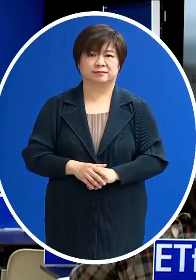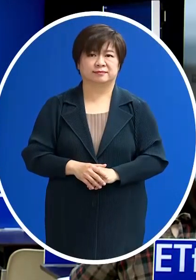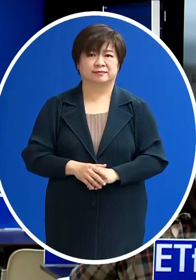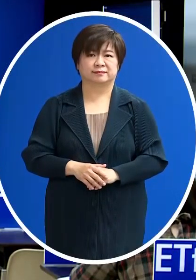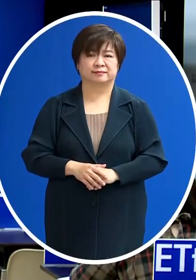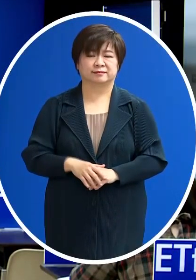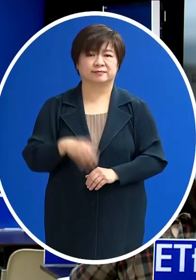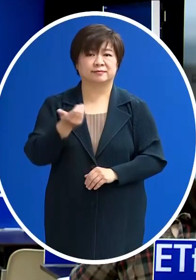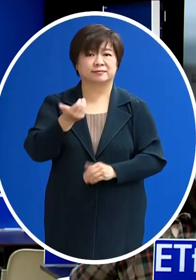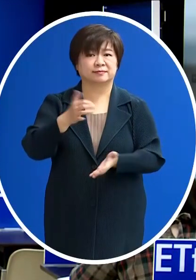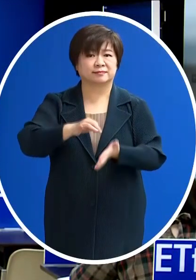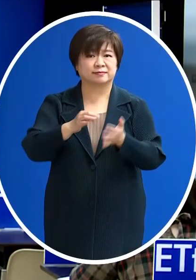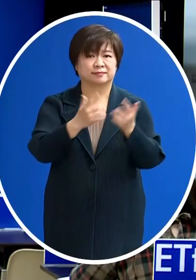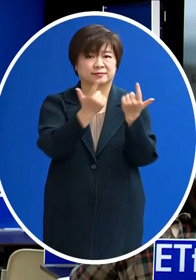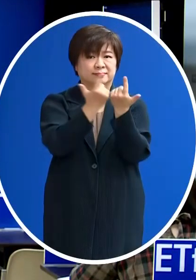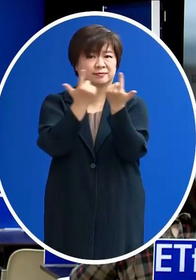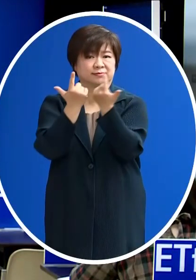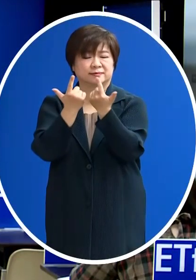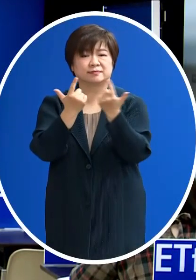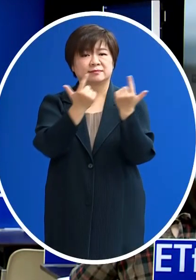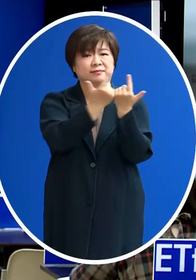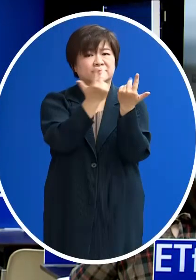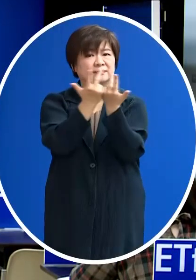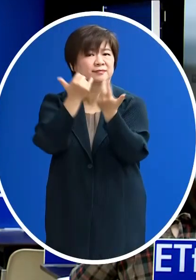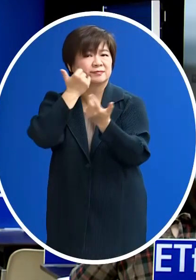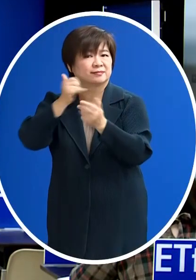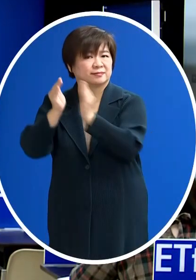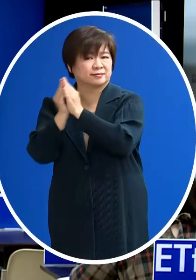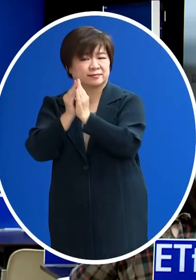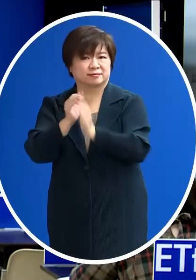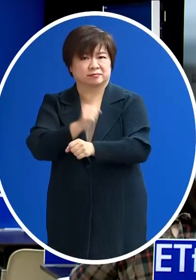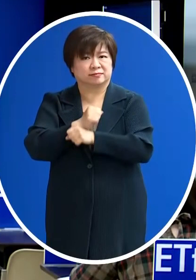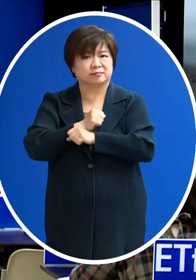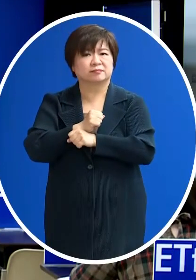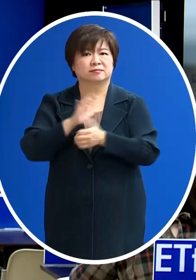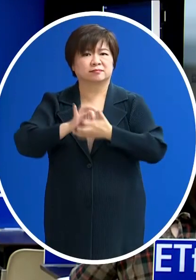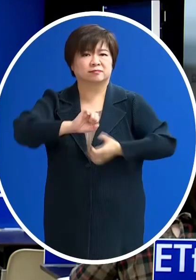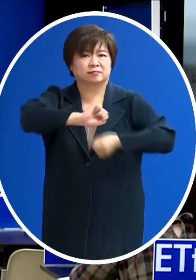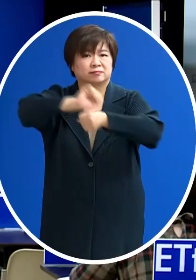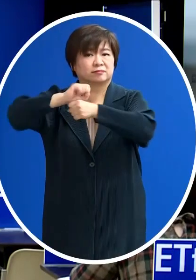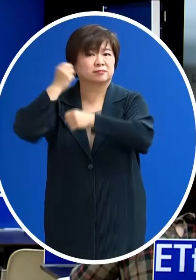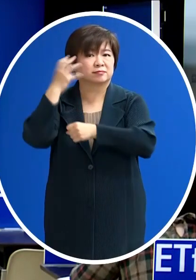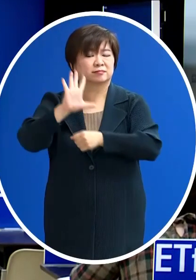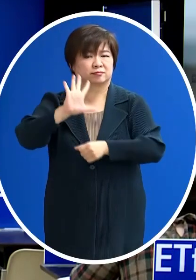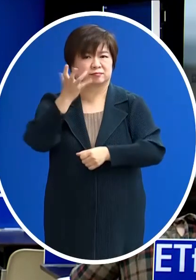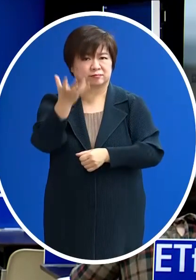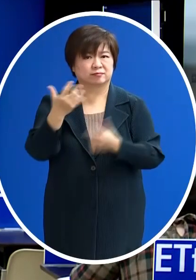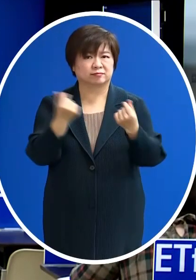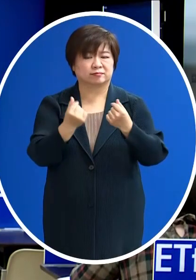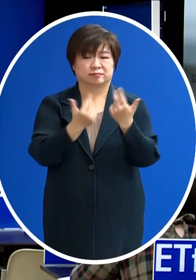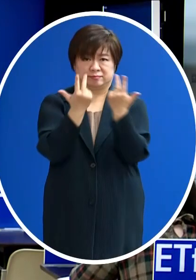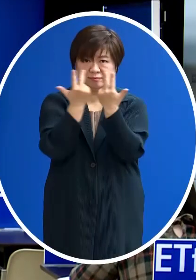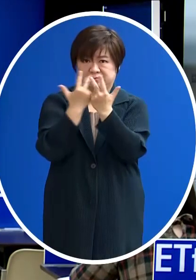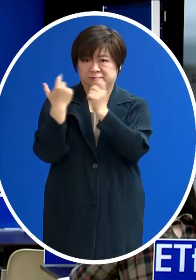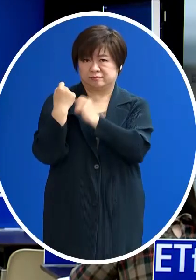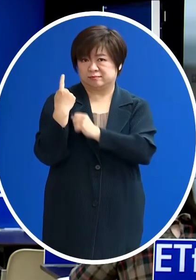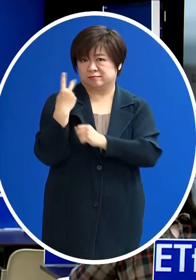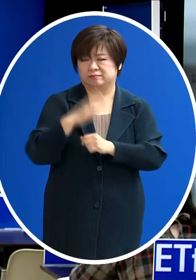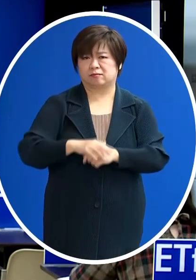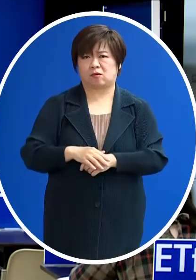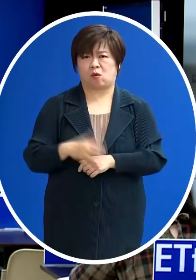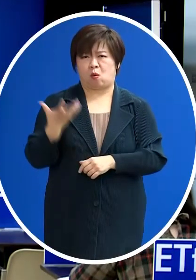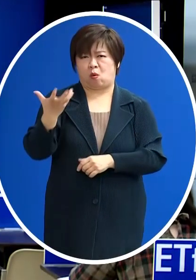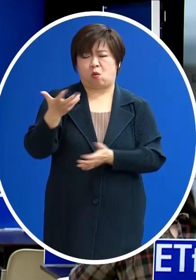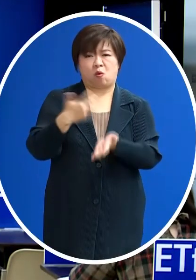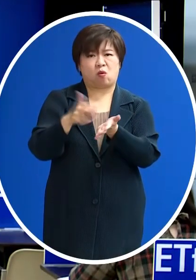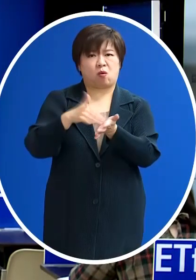就是刚刚有提到说北北基桃大概现在都要维持高度警戒，因为新增个案还是蛮多的，尤其是新北这几天都是新增最多